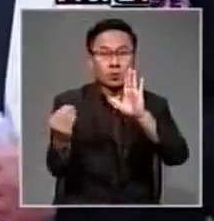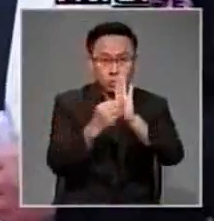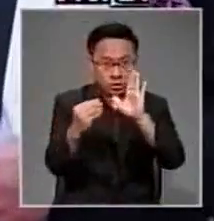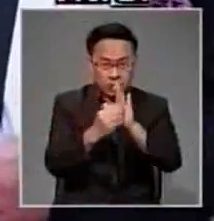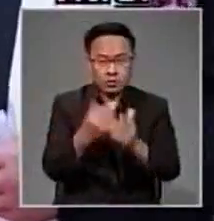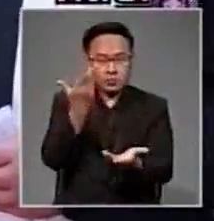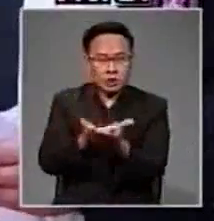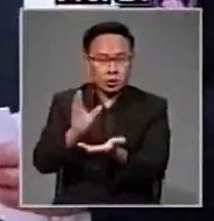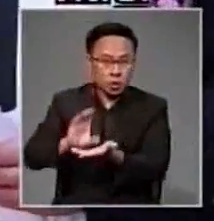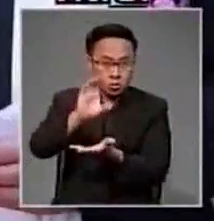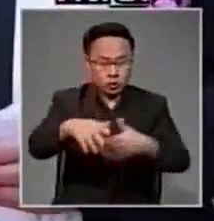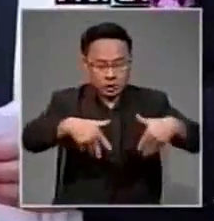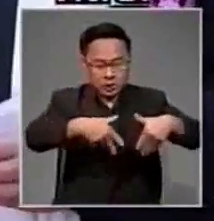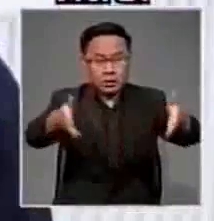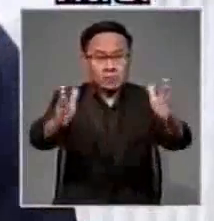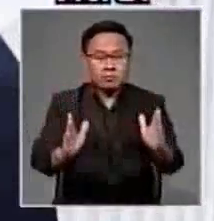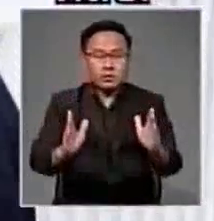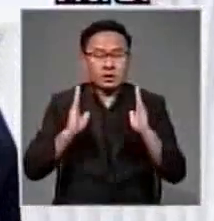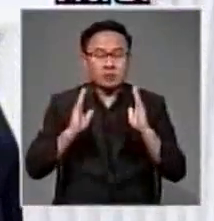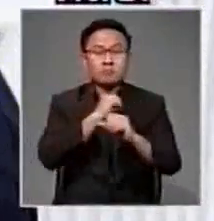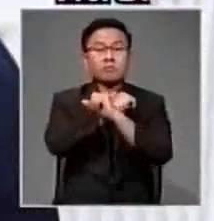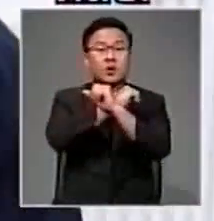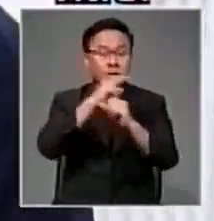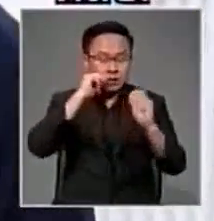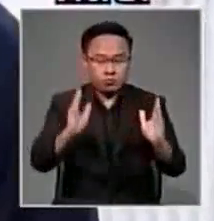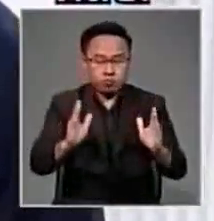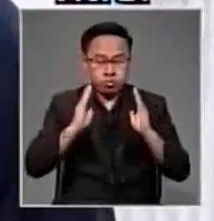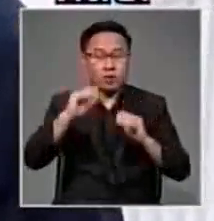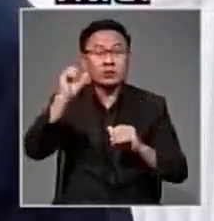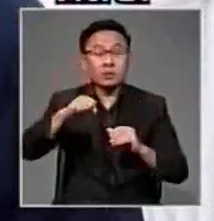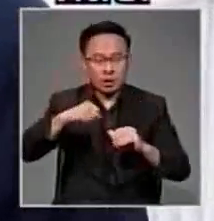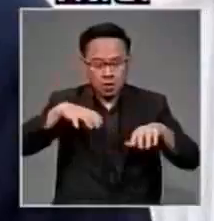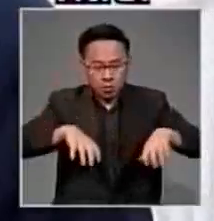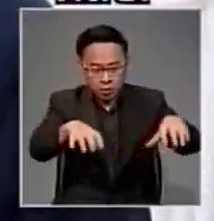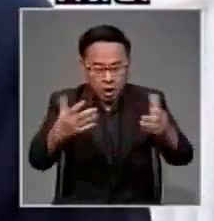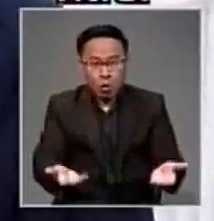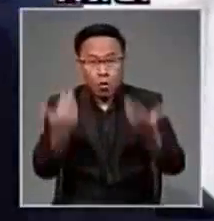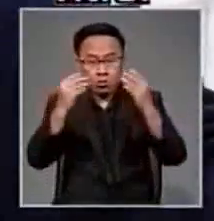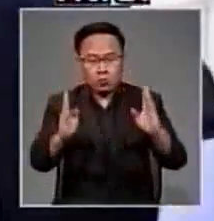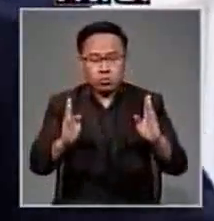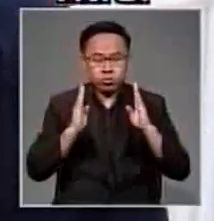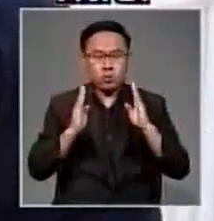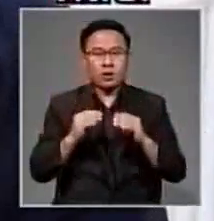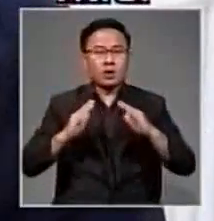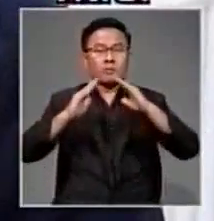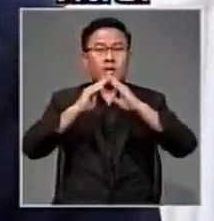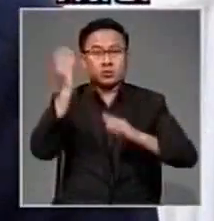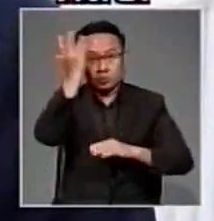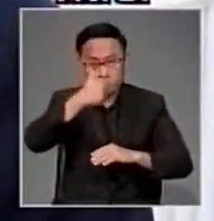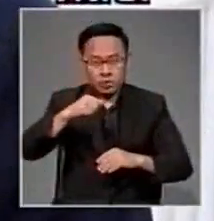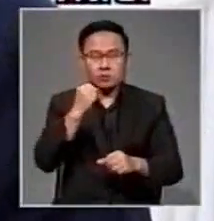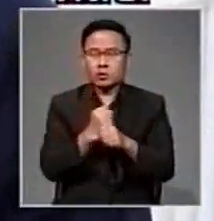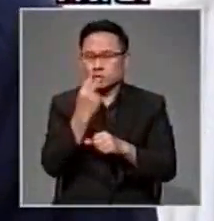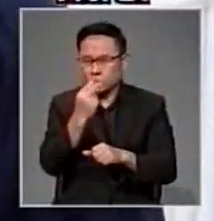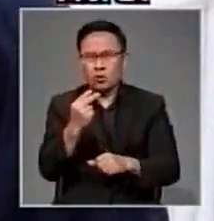จริงคือกรุงเทพมหานครคือพื้นที่หลักซึ่งท่านก็มีงบประมาณทำเขื่อนนี่เราต้องบูรณาการแล้วทำเขื่อนนะครับทำเขื่อนเนี่ย ระบายน้ำ บอกว่